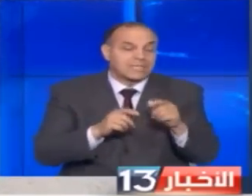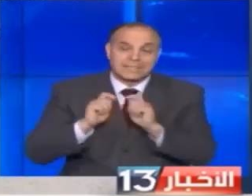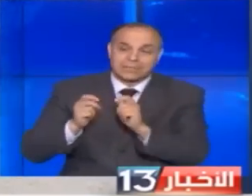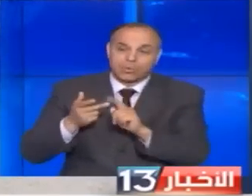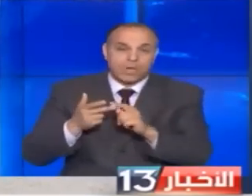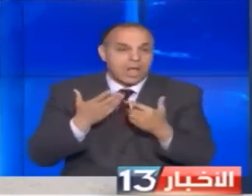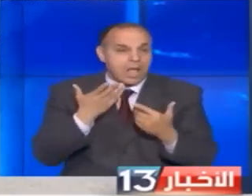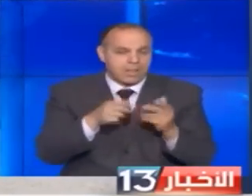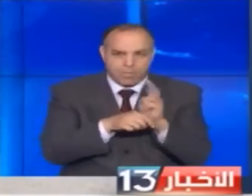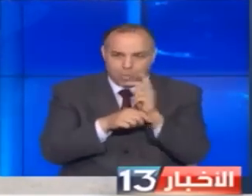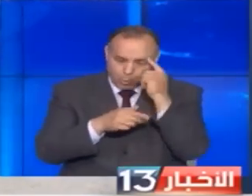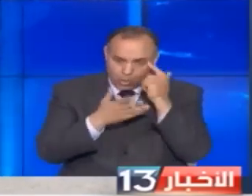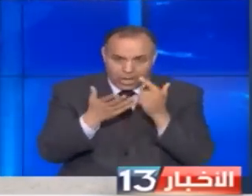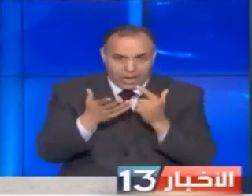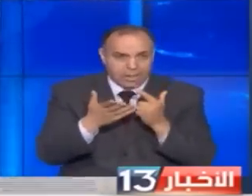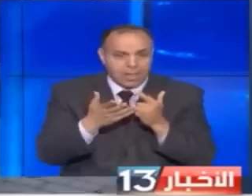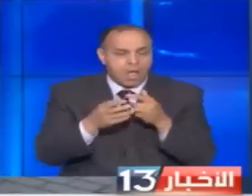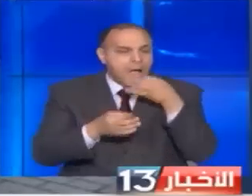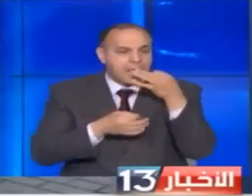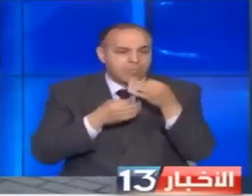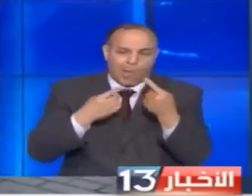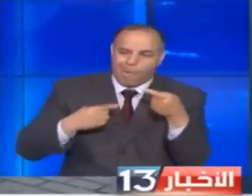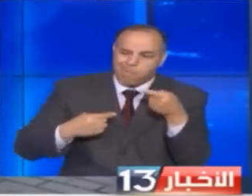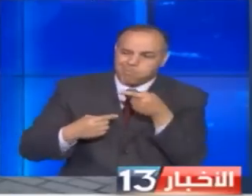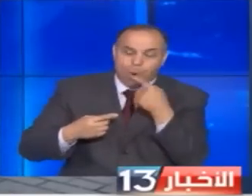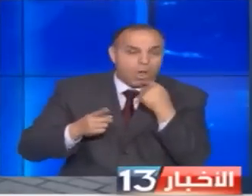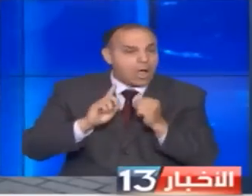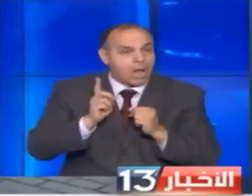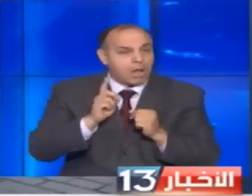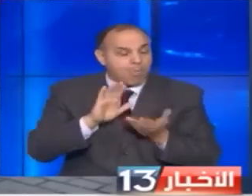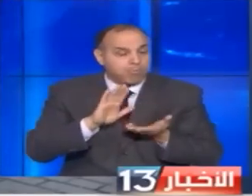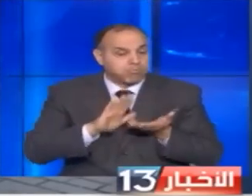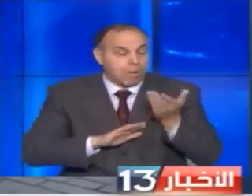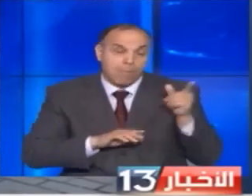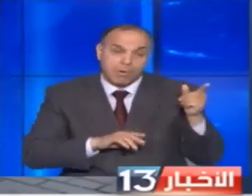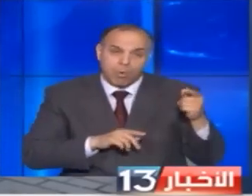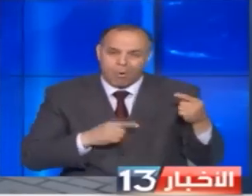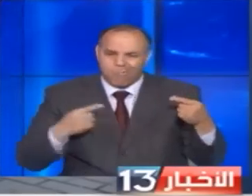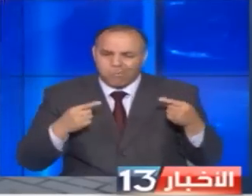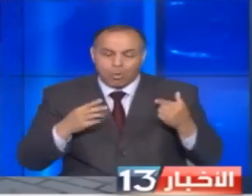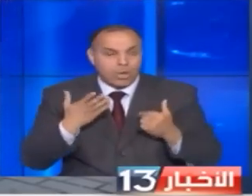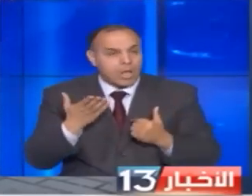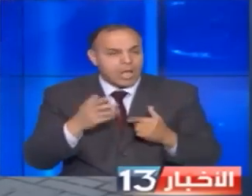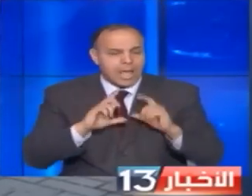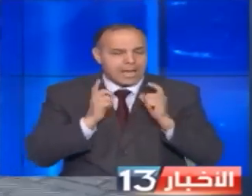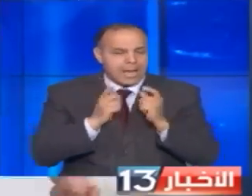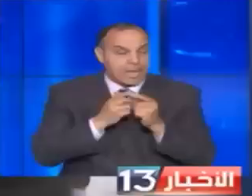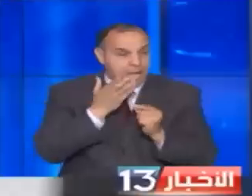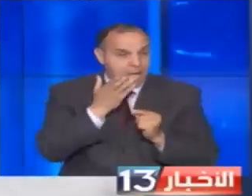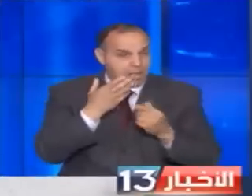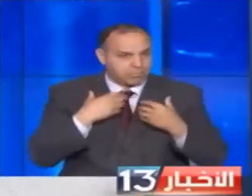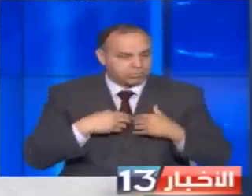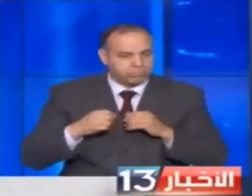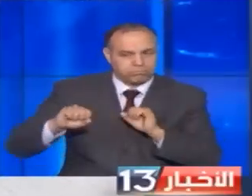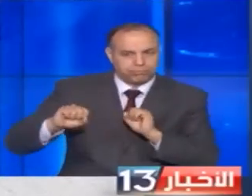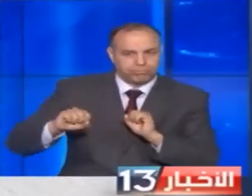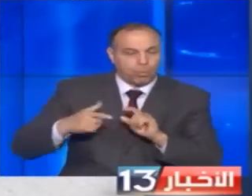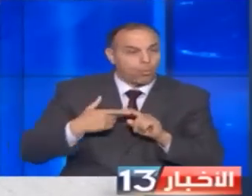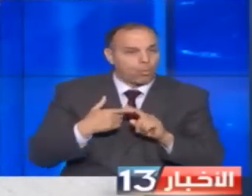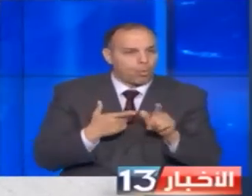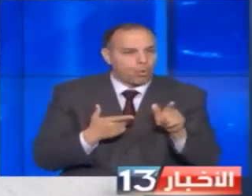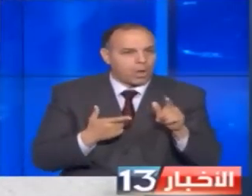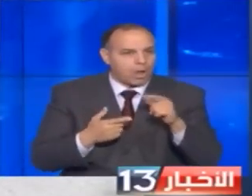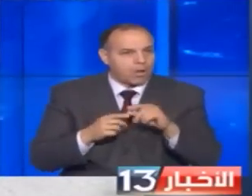يرى مراقبون ان منسوب خطاب الكراهيه يشهد ارتفاعا وتؤكد الهيئه انها بالمرصاد ظهور تلقيه